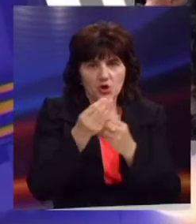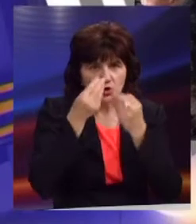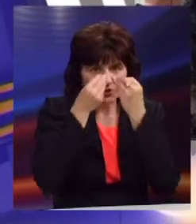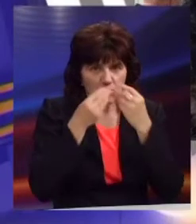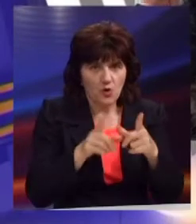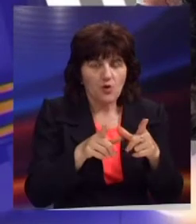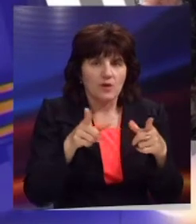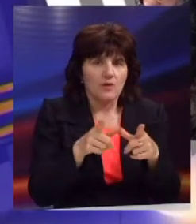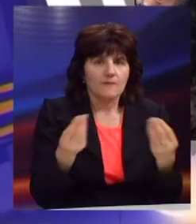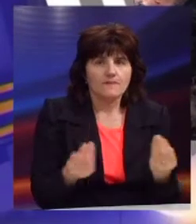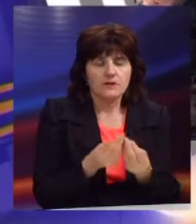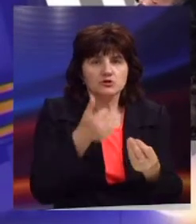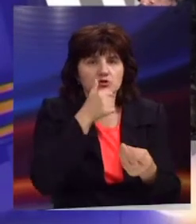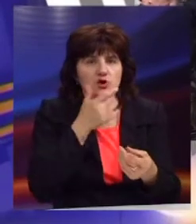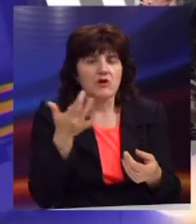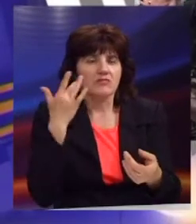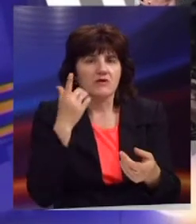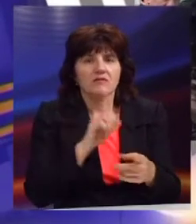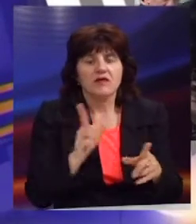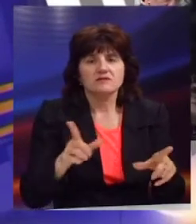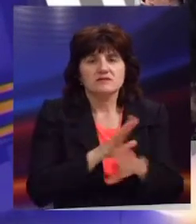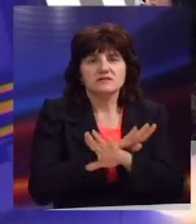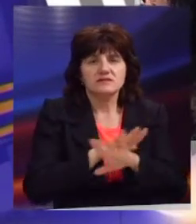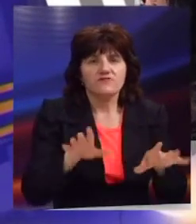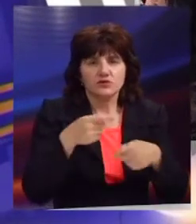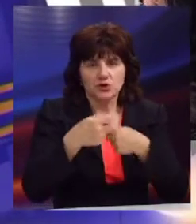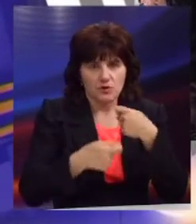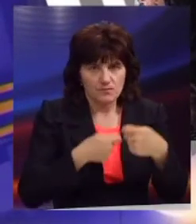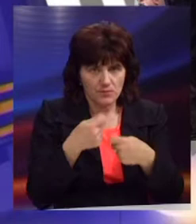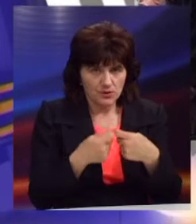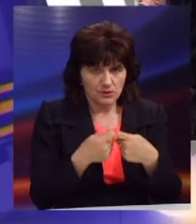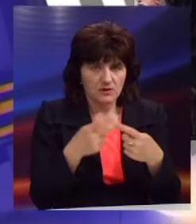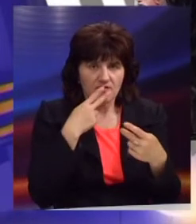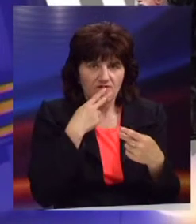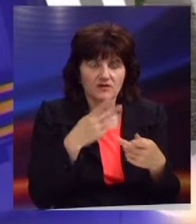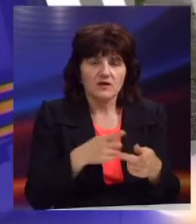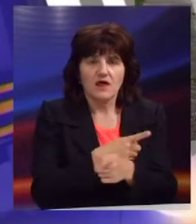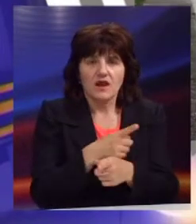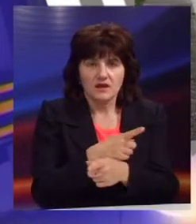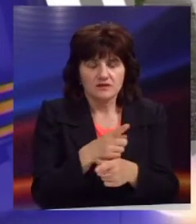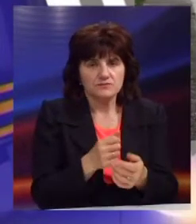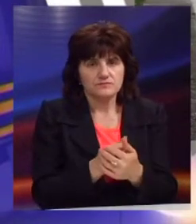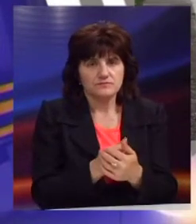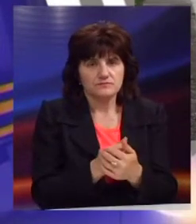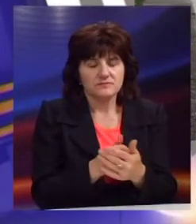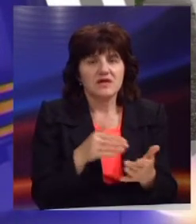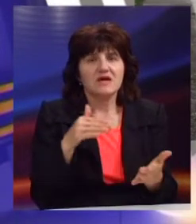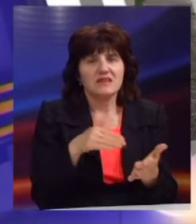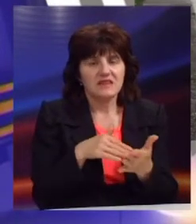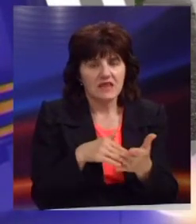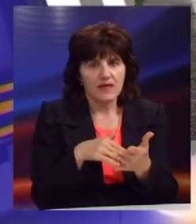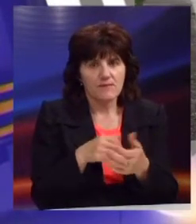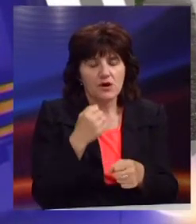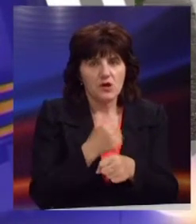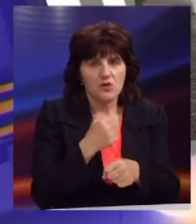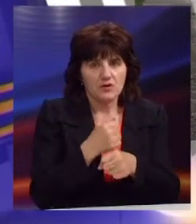da uđemo u nešto što ne možemo završiti, nego nešto što možemo sa mnogo manje sredstava da riješimo. Trebalo bi da se